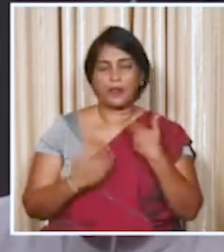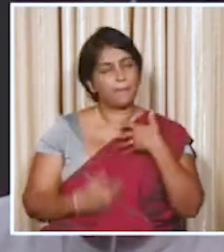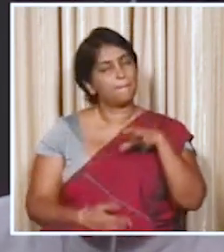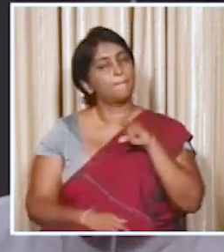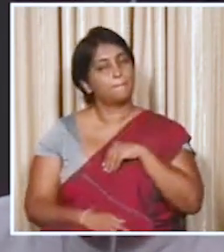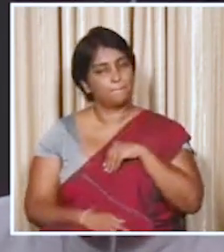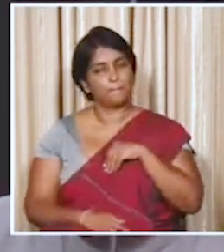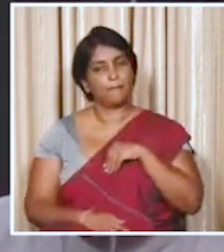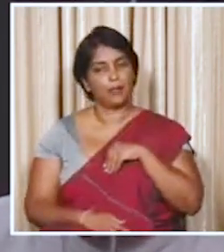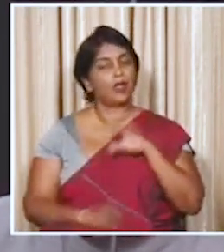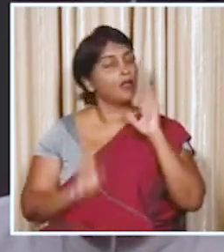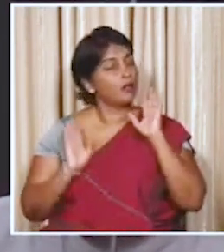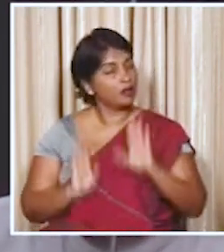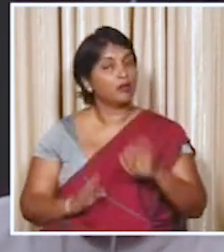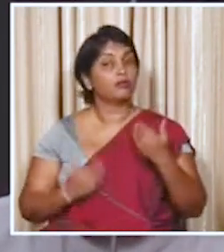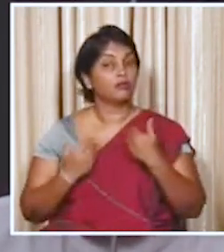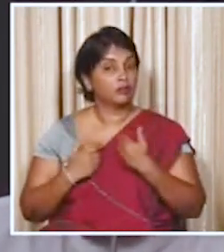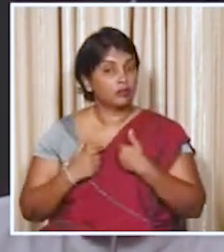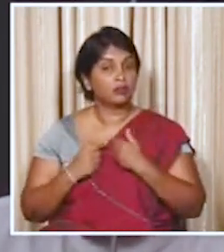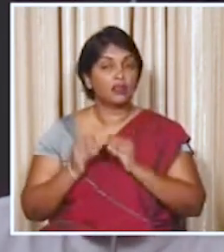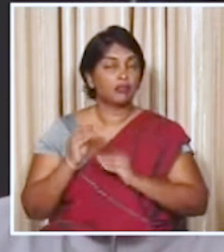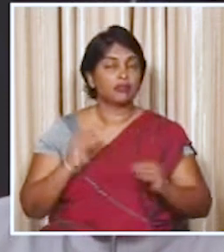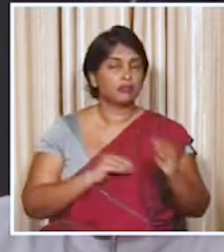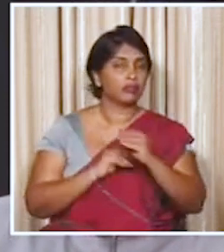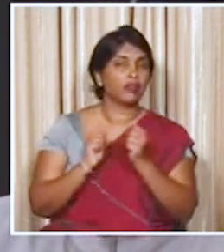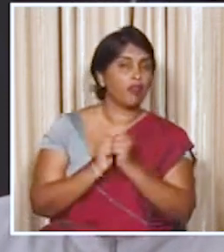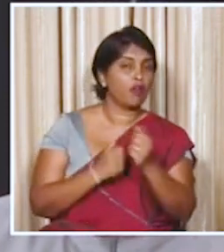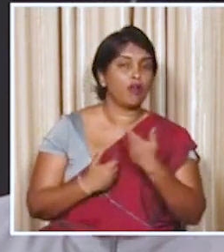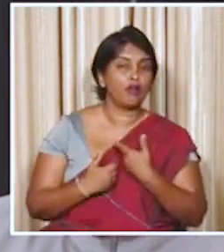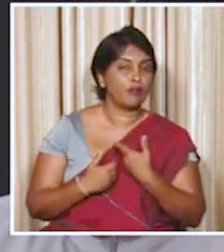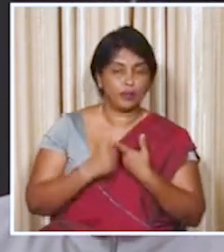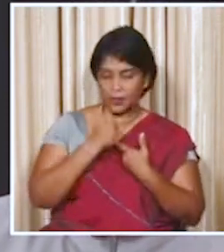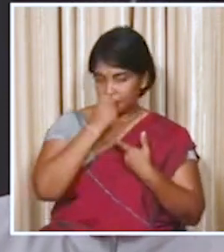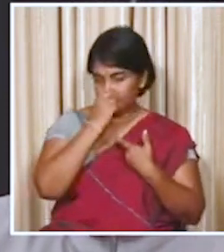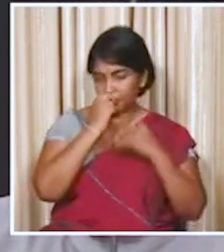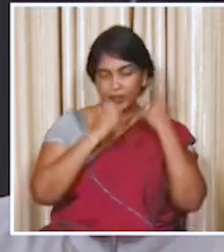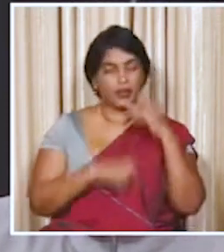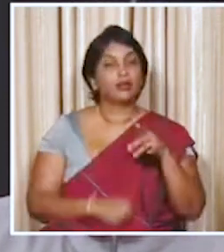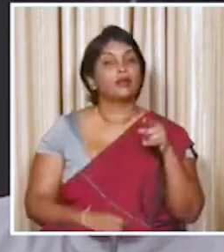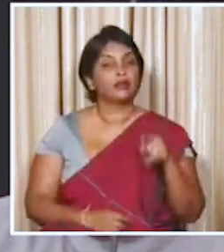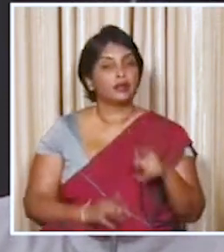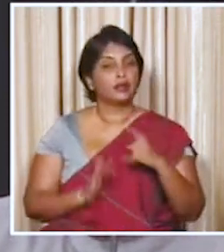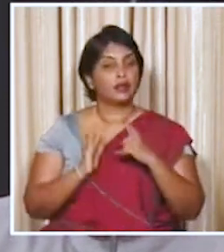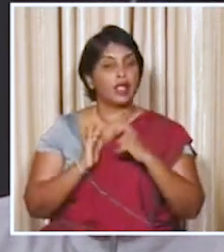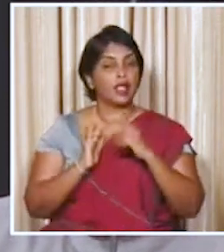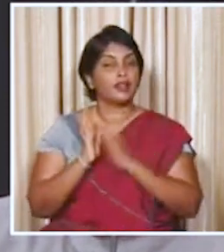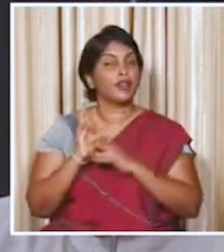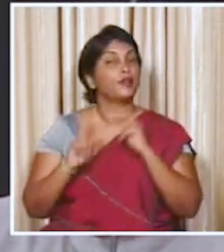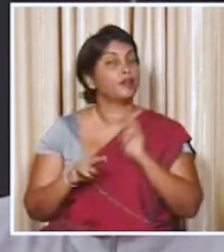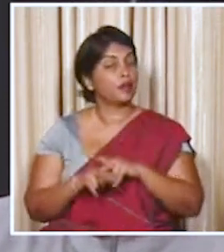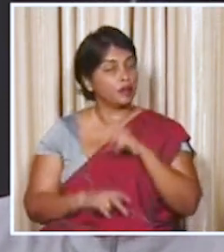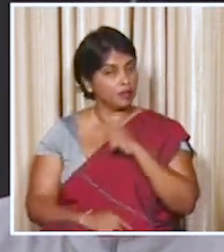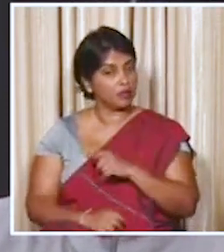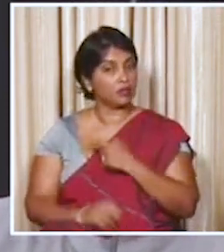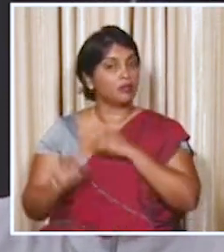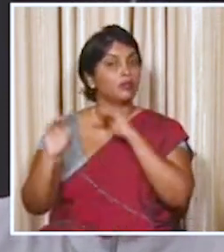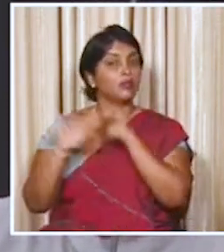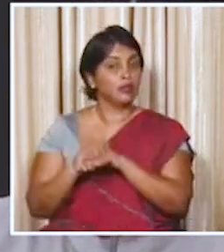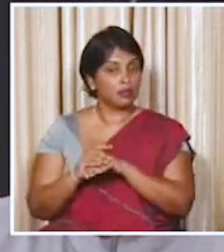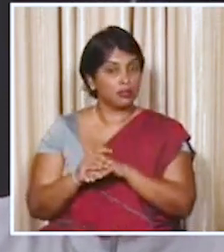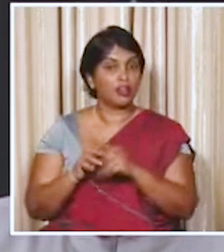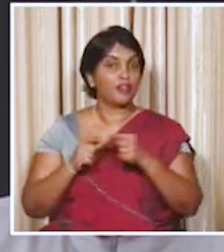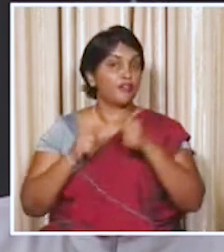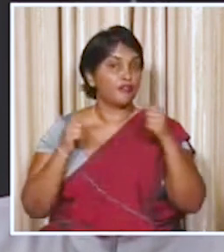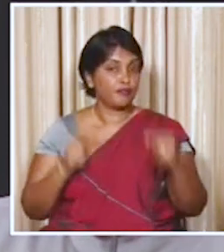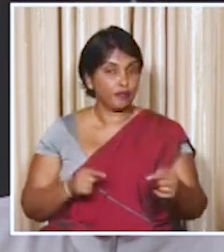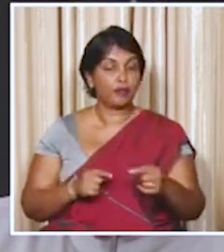පිළිගන්නවා. හැබැයි අපිට තියෙන විකල්පය මොකද්ද කියලා කියන්නේ. ඒ නිසා ජාත්‍යන්තර මූල්‍ය අරමුදලට ගියපු එක පිළිබඳ අද